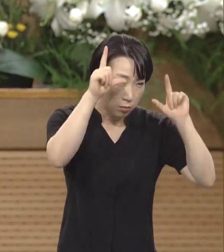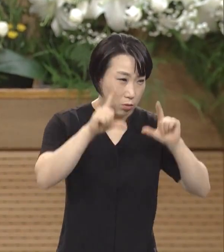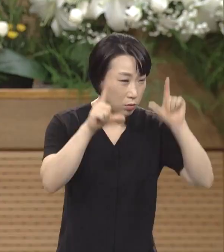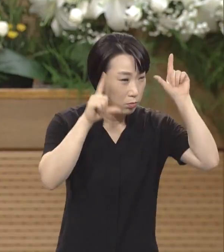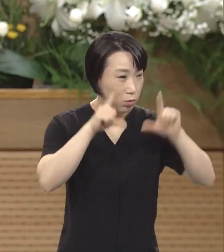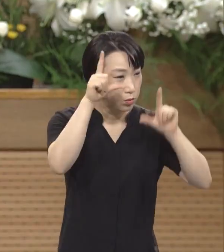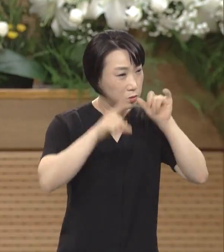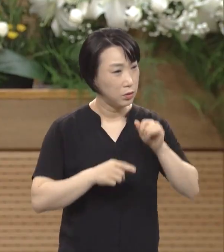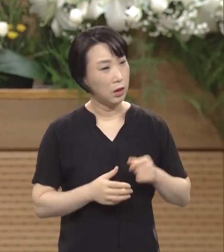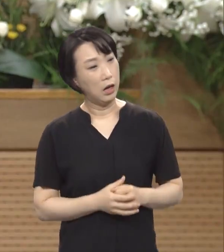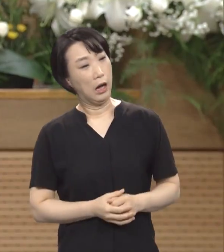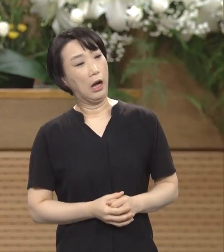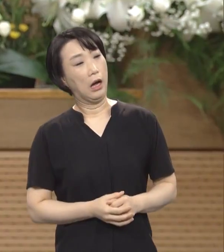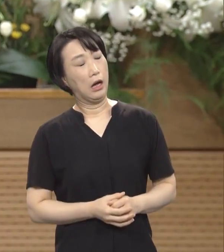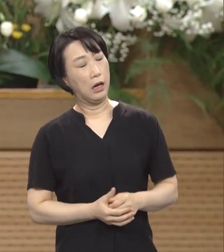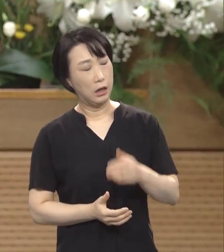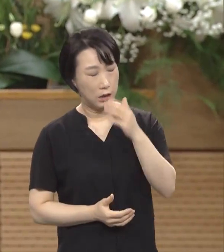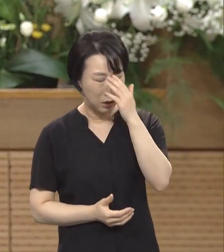모습이라든지